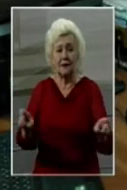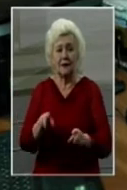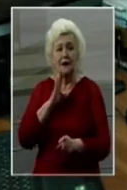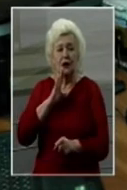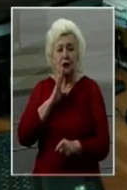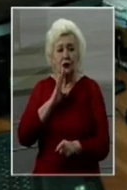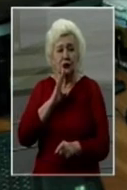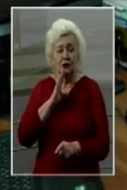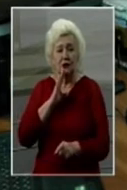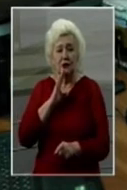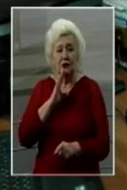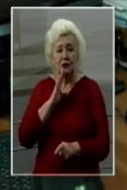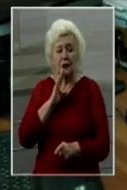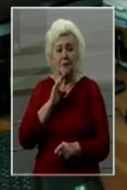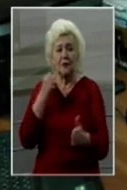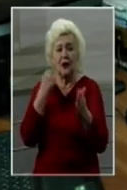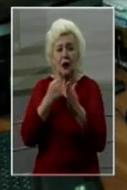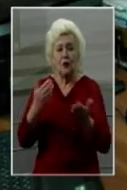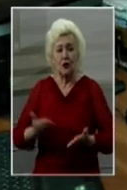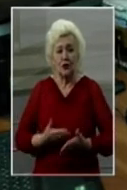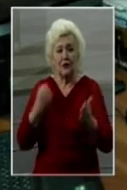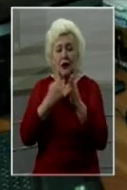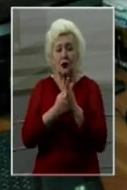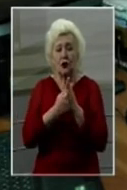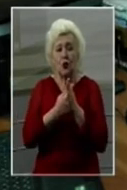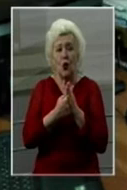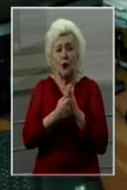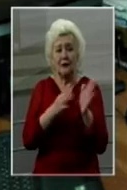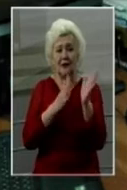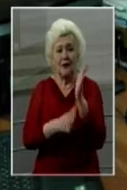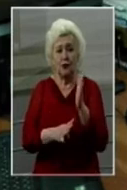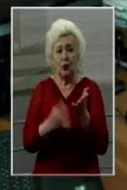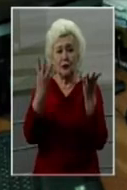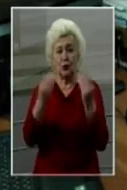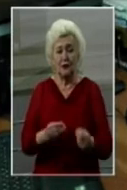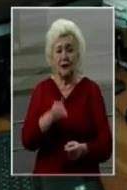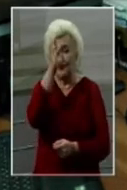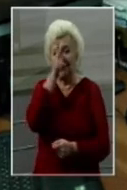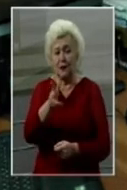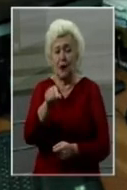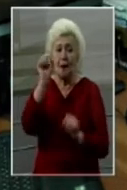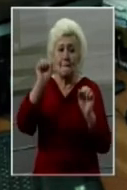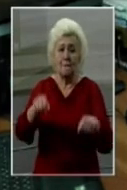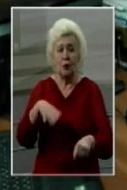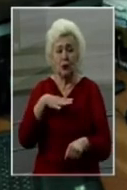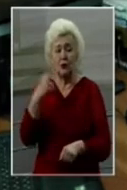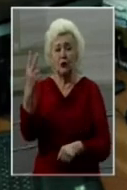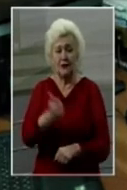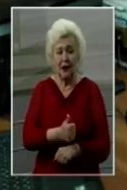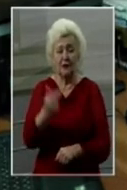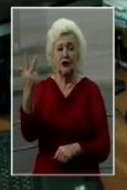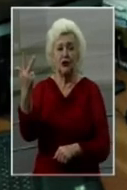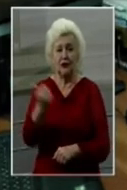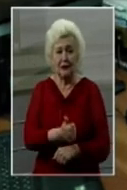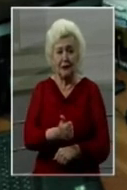потрапляє до 90 діб, це 3 місяці. Вона може бути 2 тижні, 3